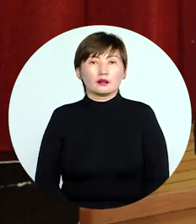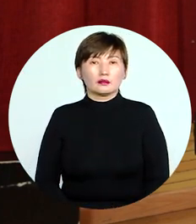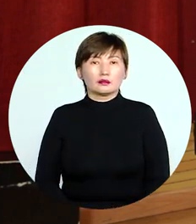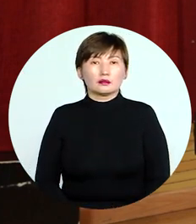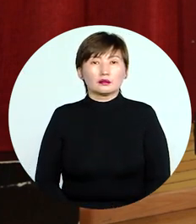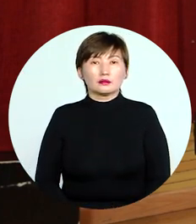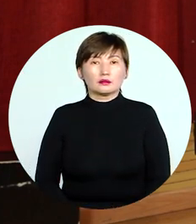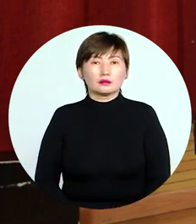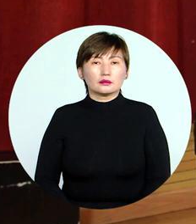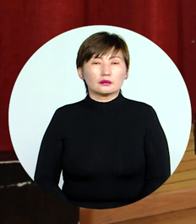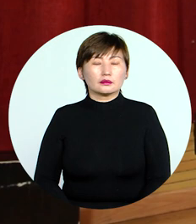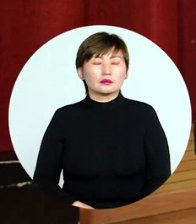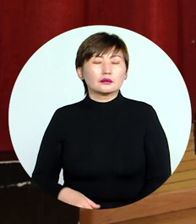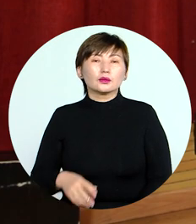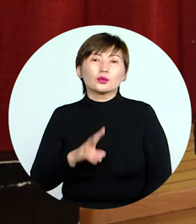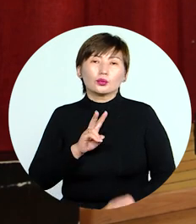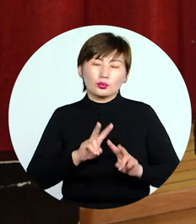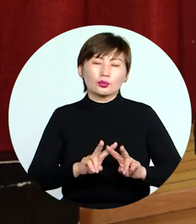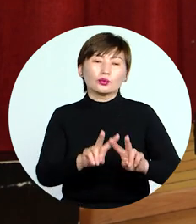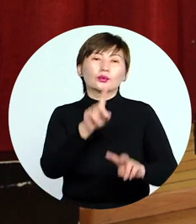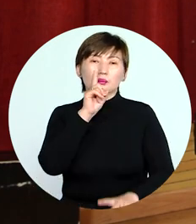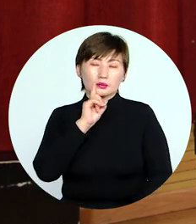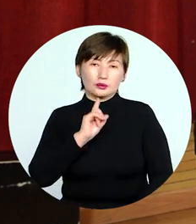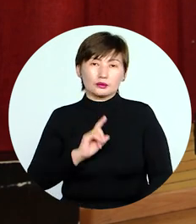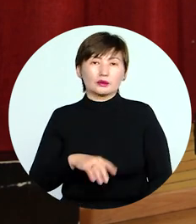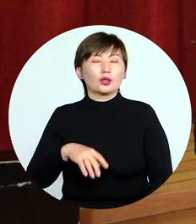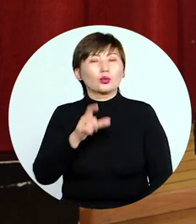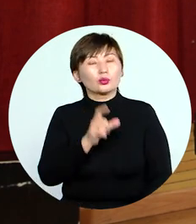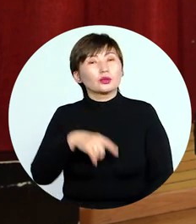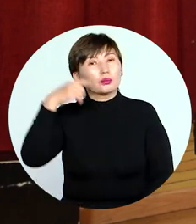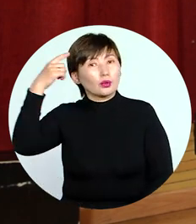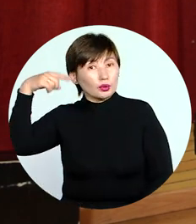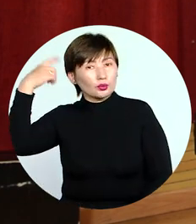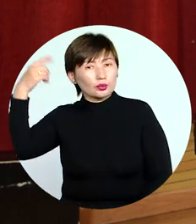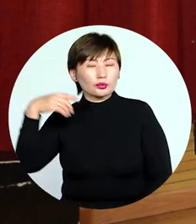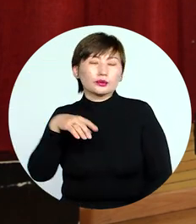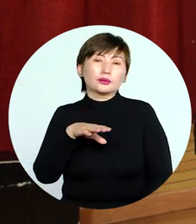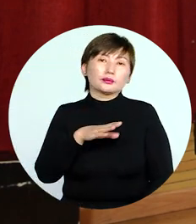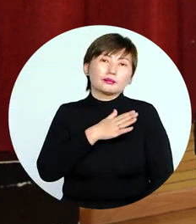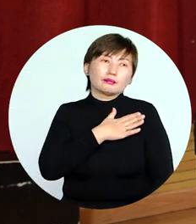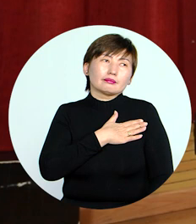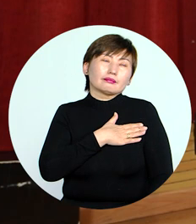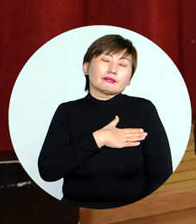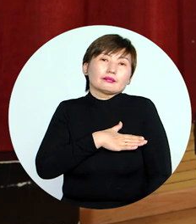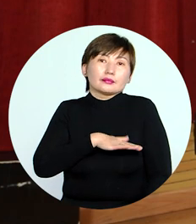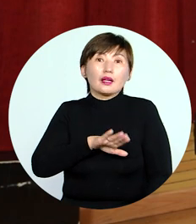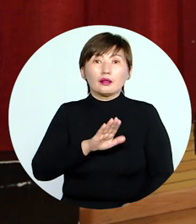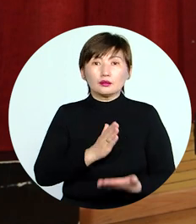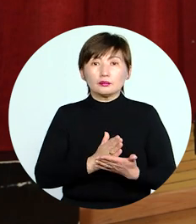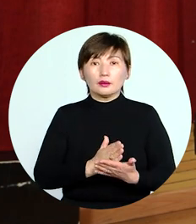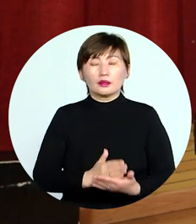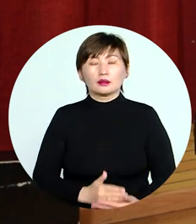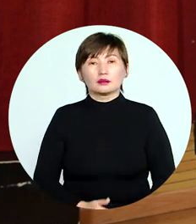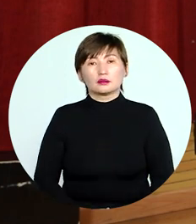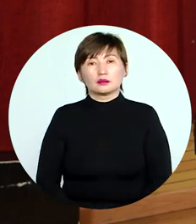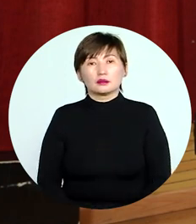За ингээд цааш нь сонсоод ямар. Энэ бол хүнийг маш их юм бодуулах тийм уянг сайхан сэтгэлийн тайвшралыг шүлэл